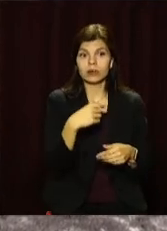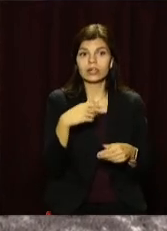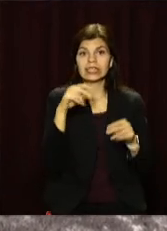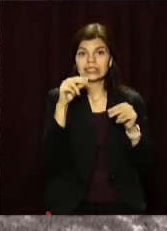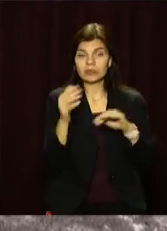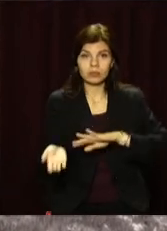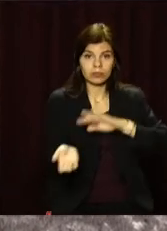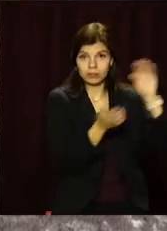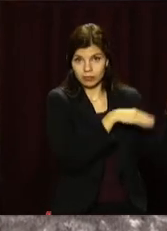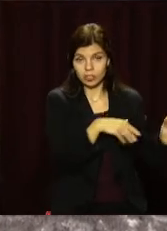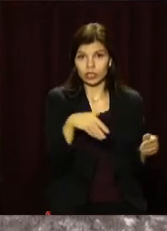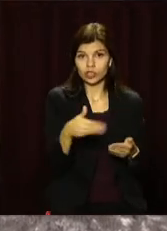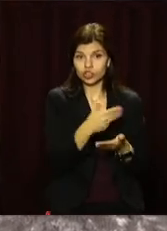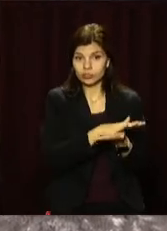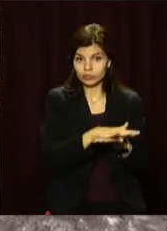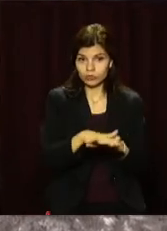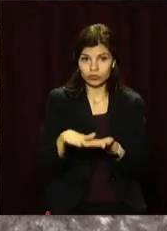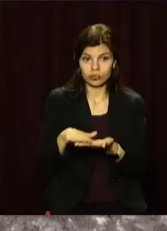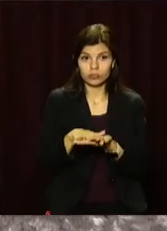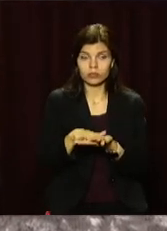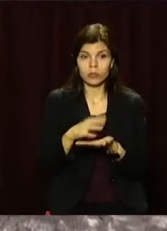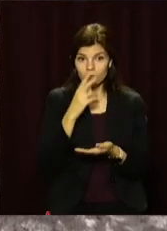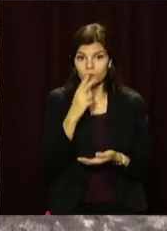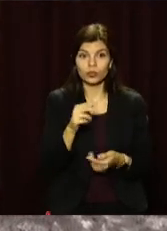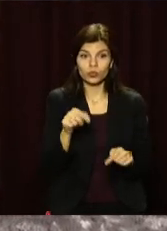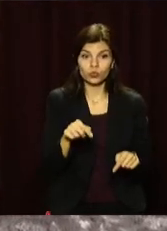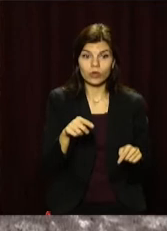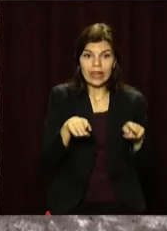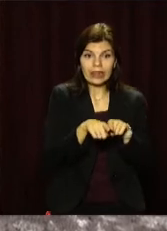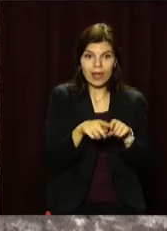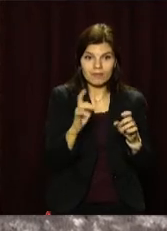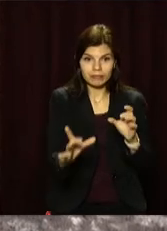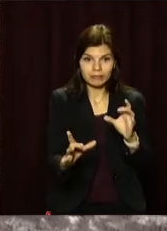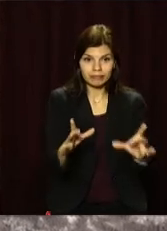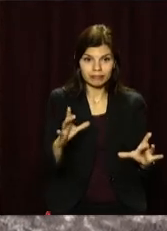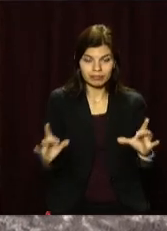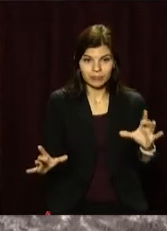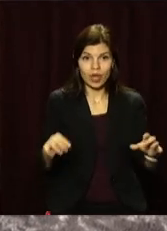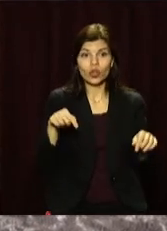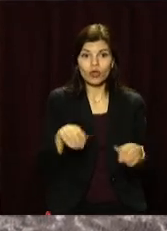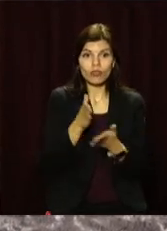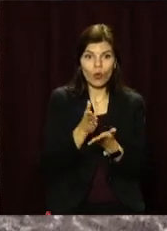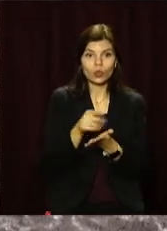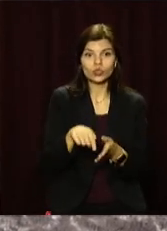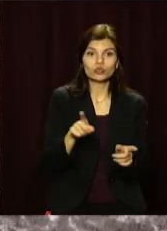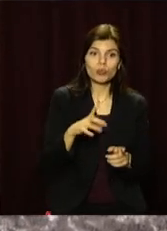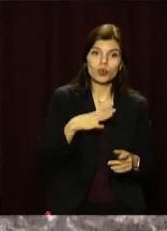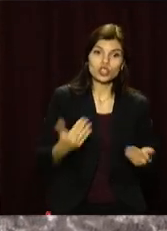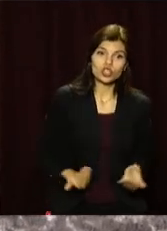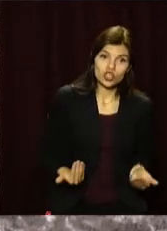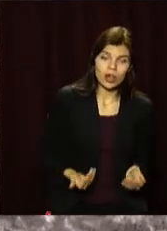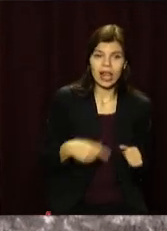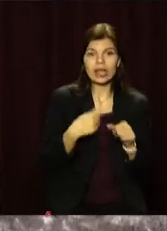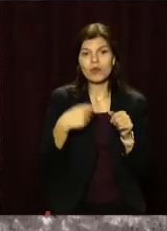все лопатами і ми виходимо. Ви бачите тут на таку пляму, то це значить, що тут знаходиться об'єкт. Чи це житло, чи це сміттєва